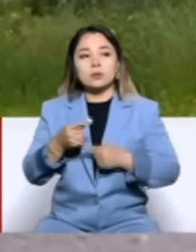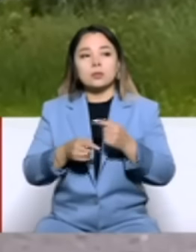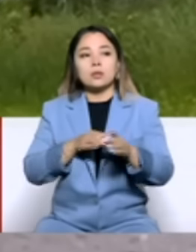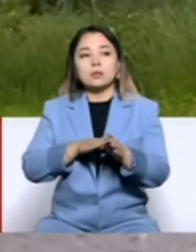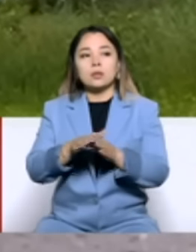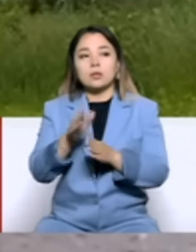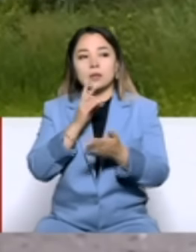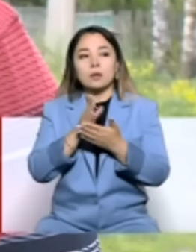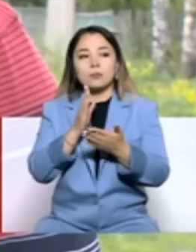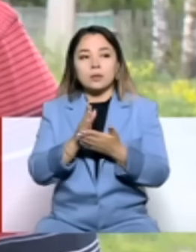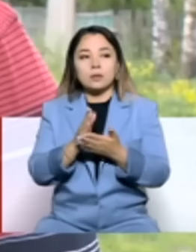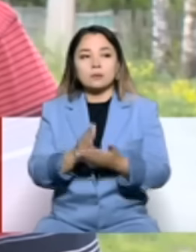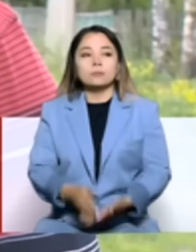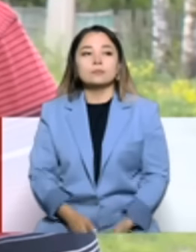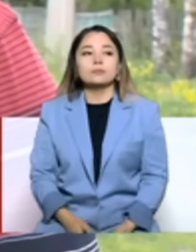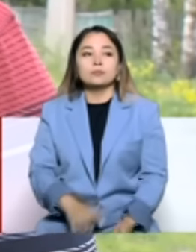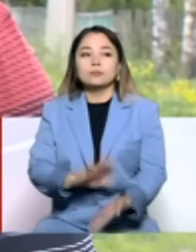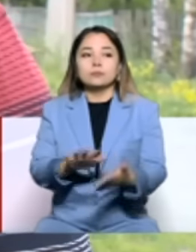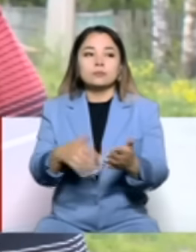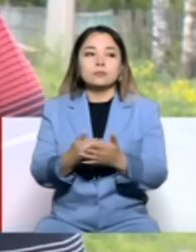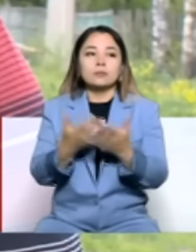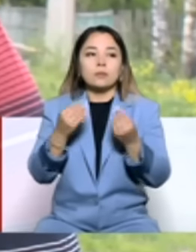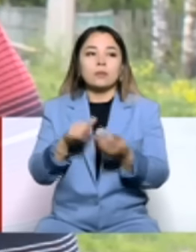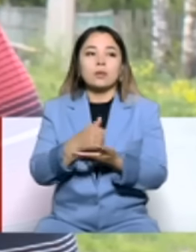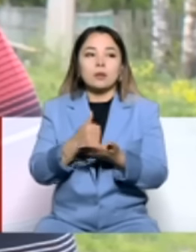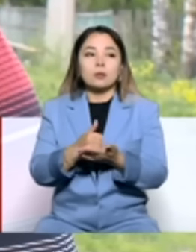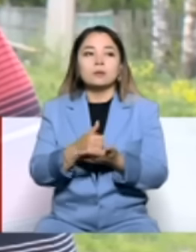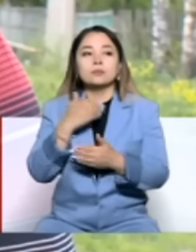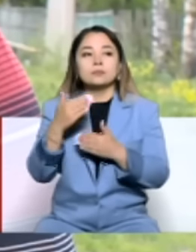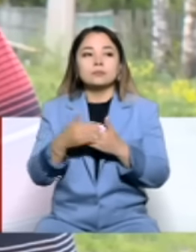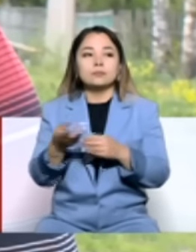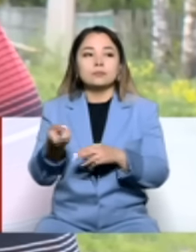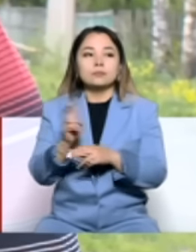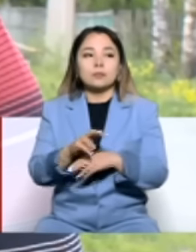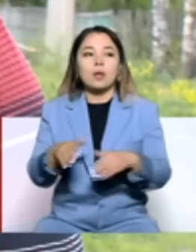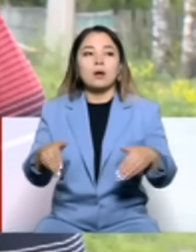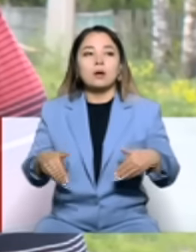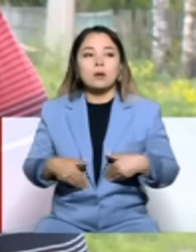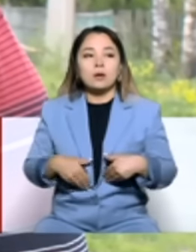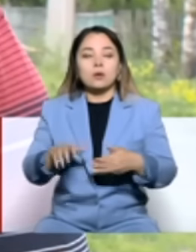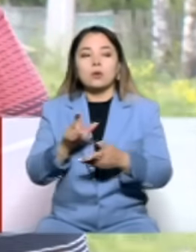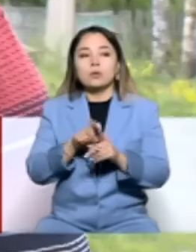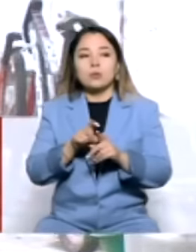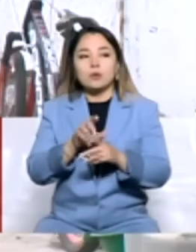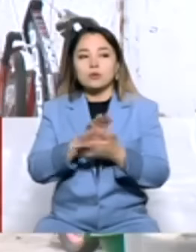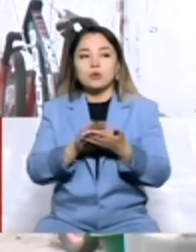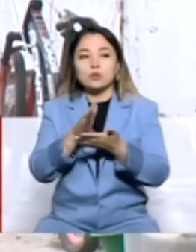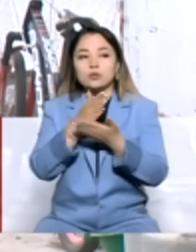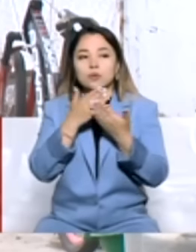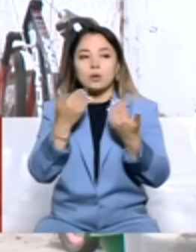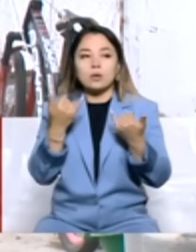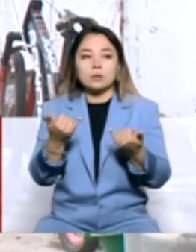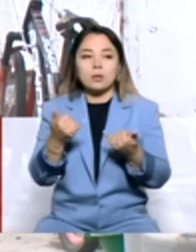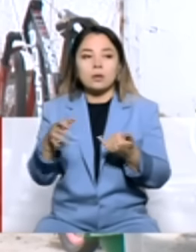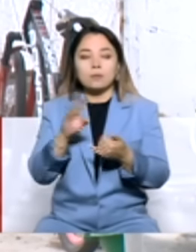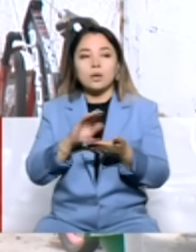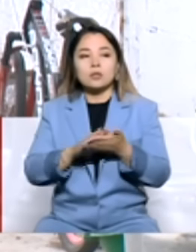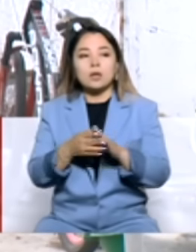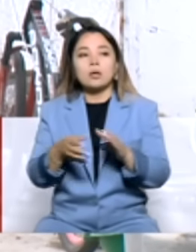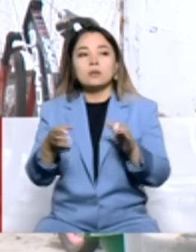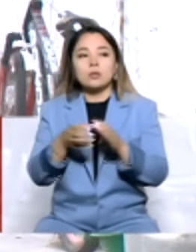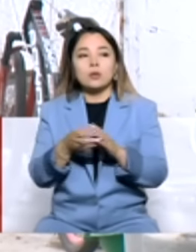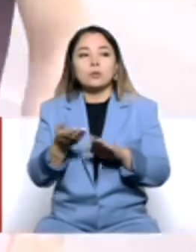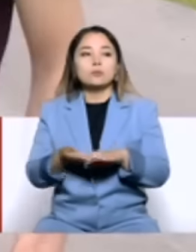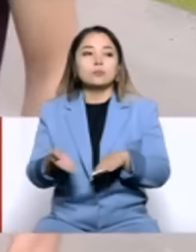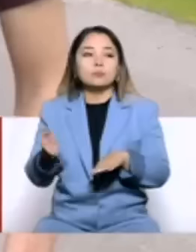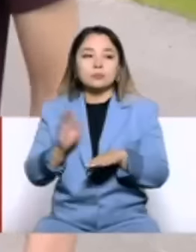дерсіз. Бірақ күні бүгінге шейін біз әкімдіктердің алдына барып біз аштан қалдық, көштен қалдық дегеніміз жоқ. Ауылдағы жағдай негізі